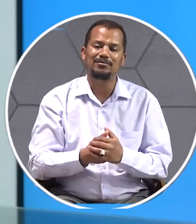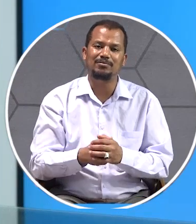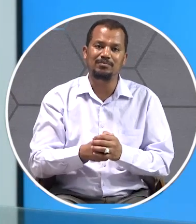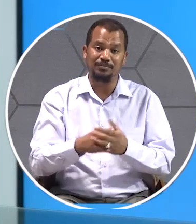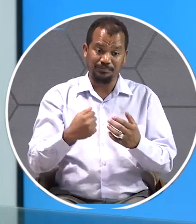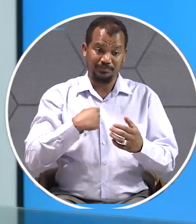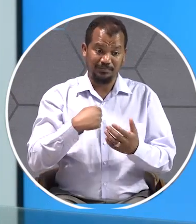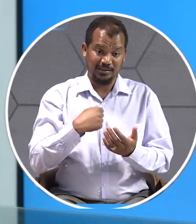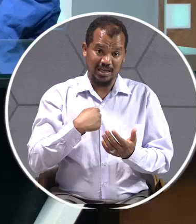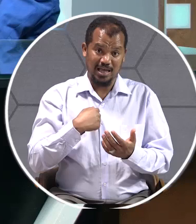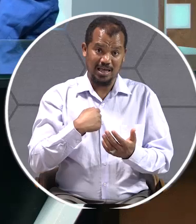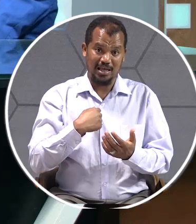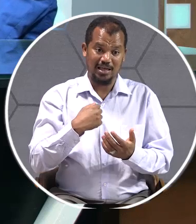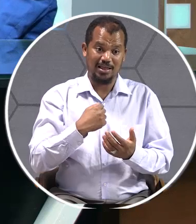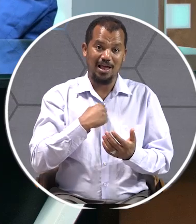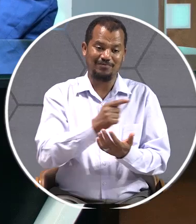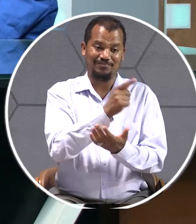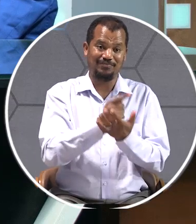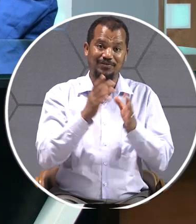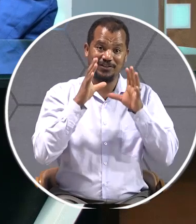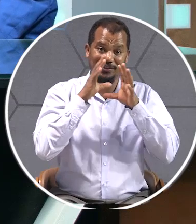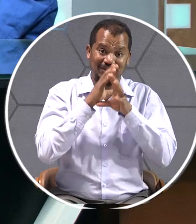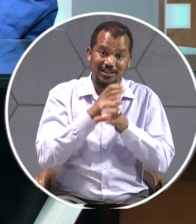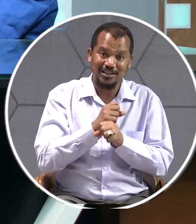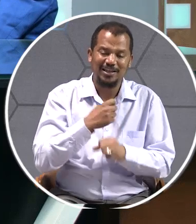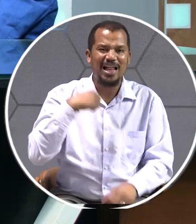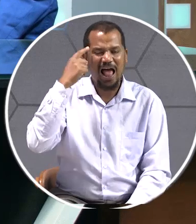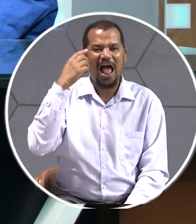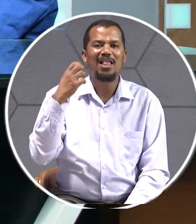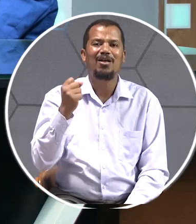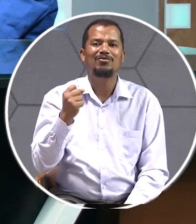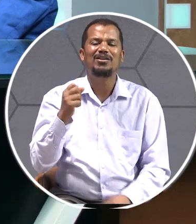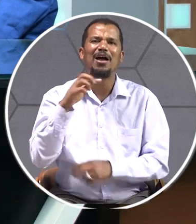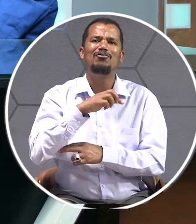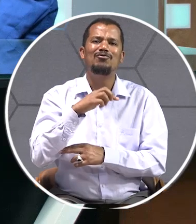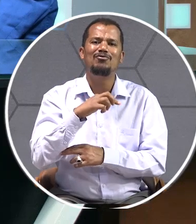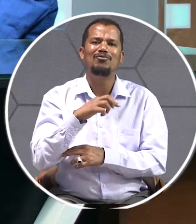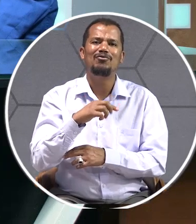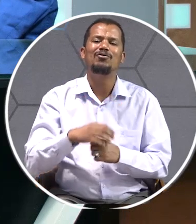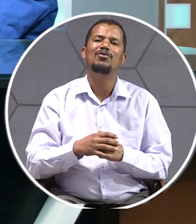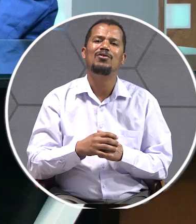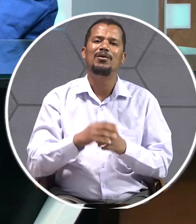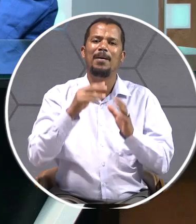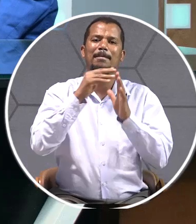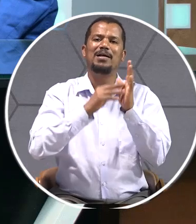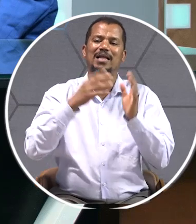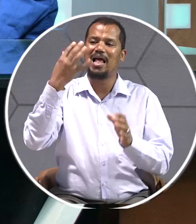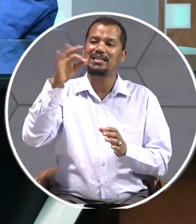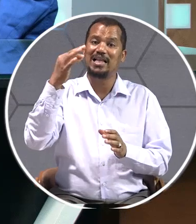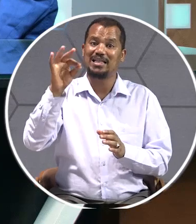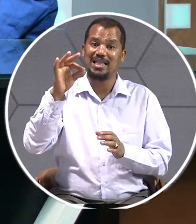ልክኛ ባች ላይ ትዝ ይለኛል ቀኑ መስከረም 19 ቀን